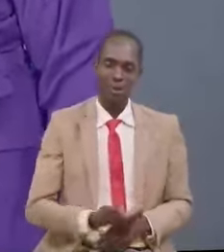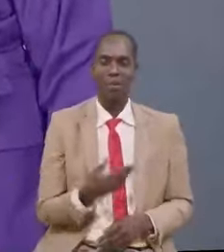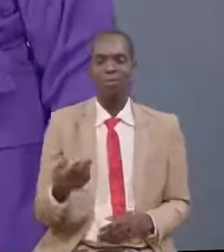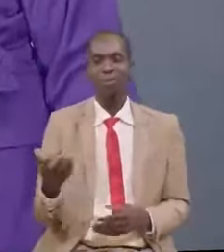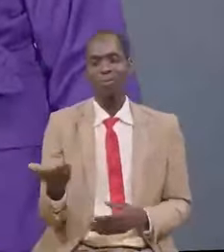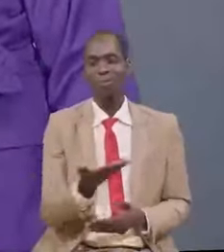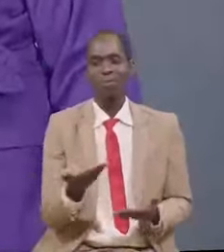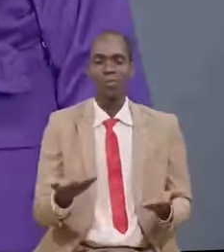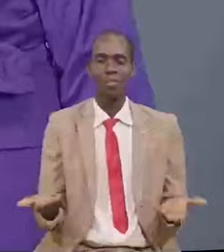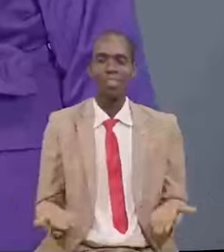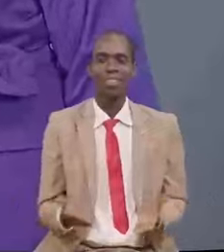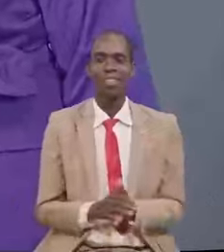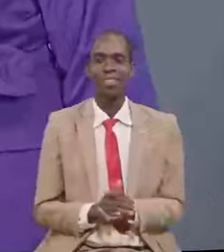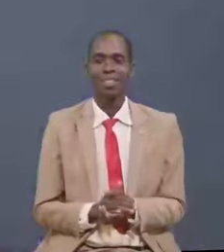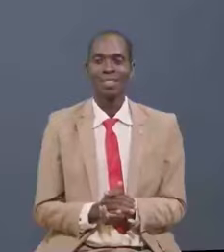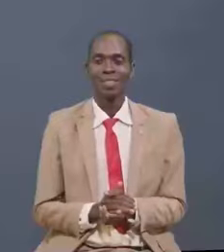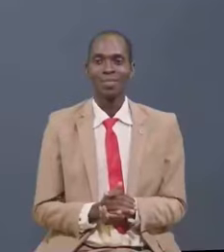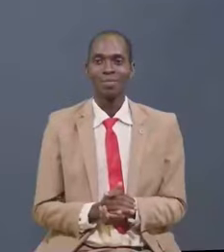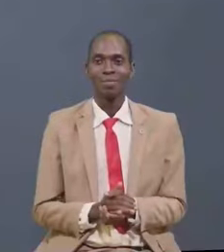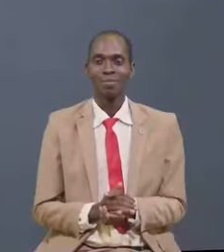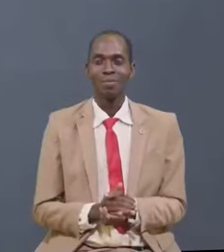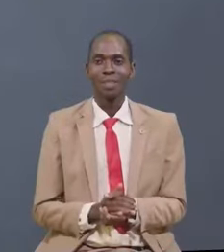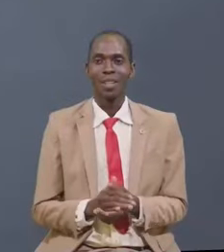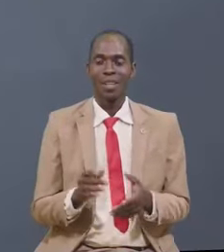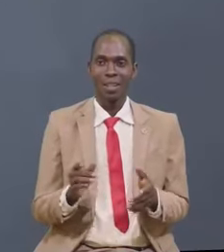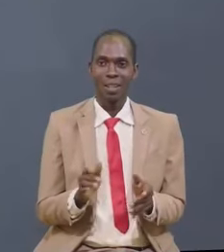Préparons nos cœurs à recevoir la parole de Dieu.